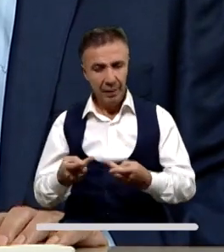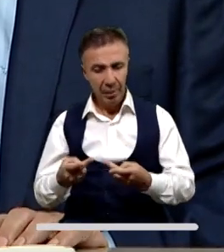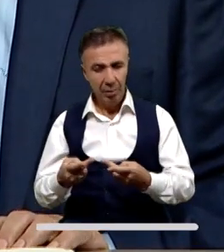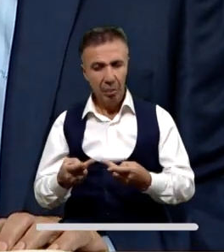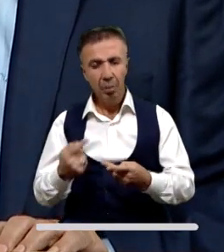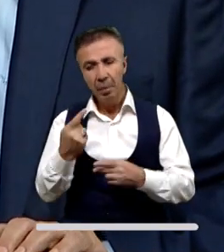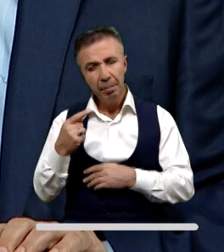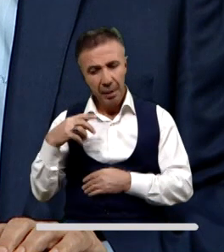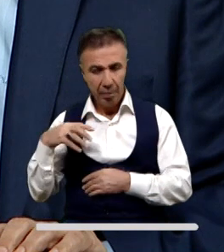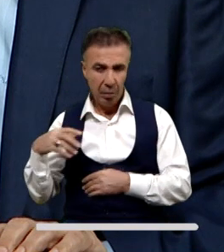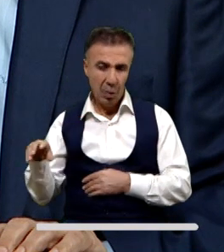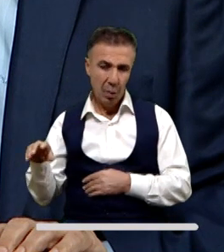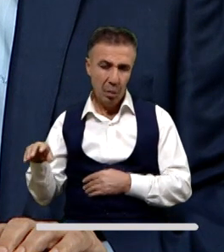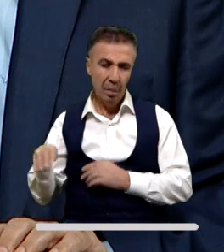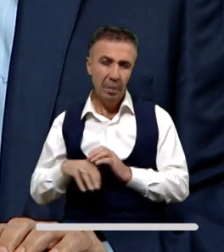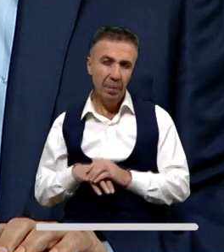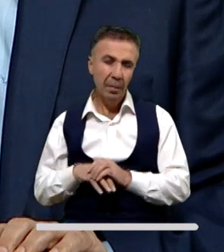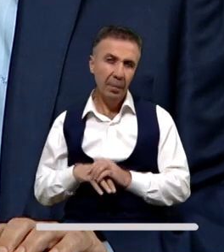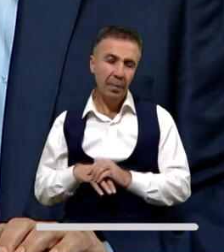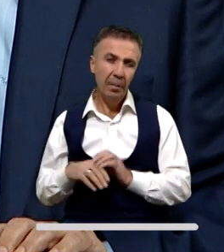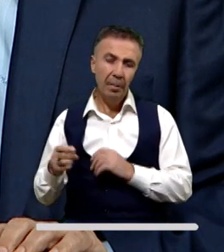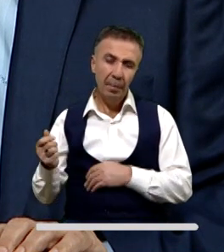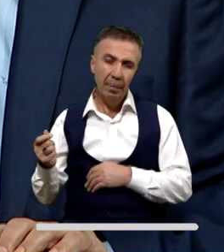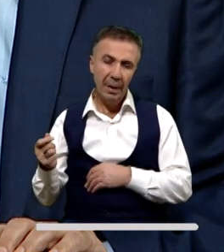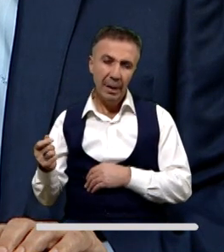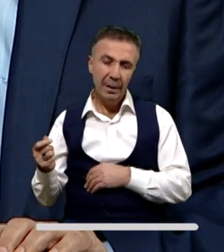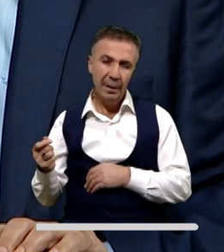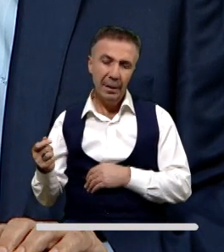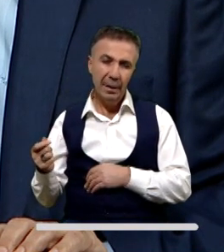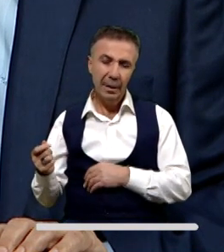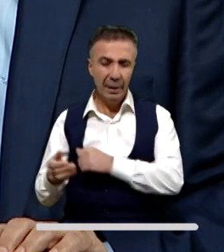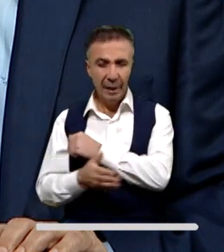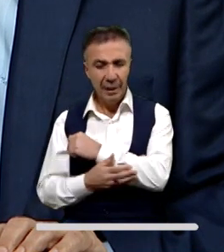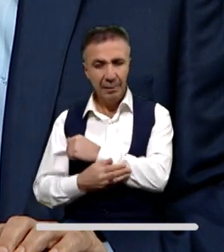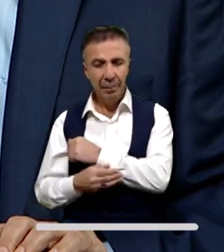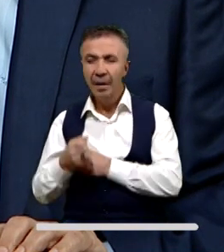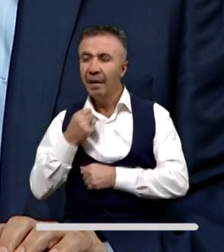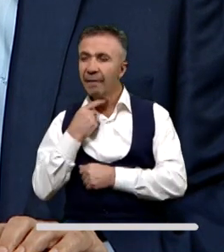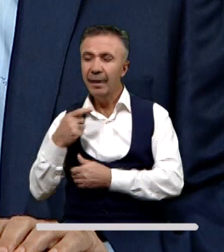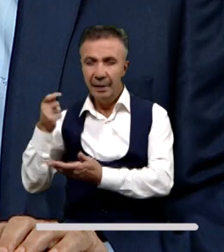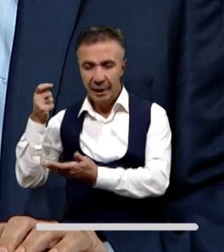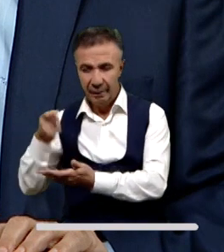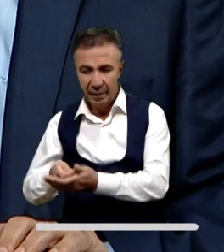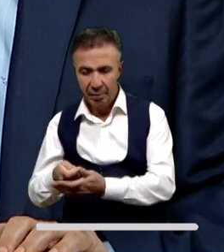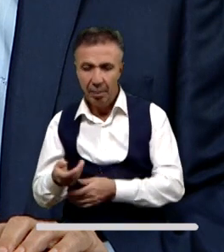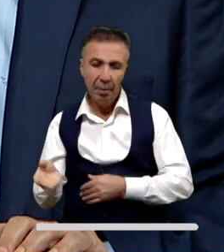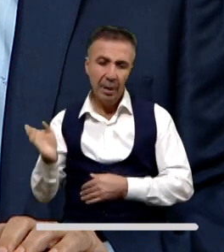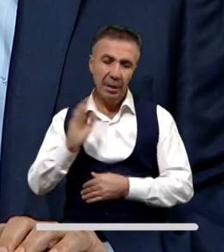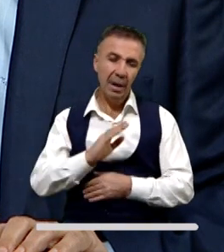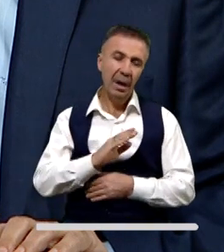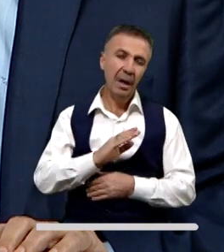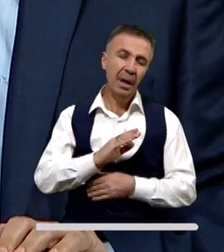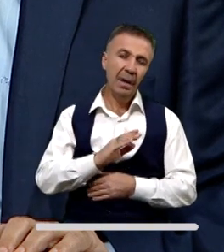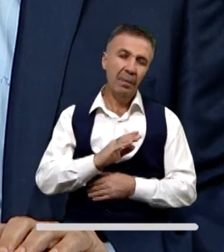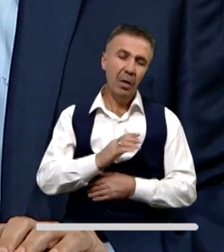bir kısmını hayır işlesek ve diğer kısmını başka bir şekilde kullansak oluyor